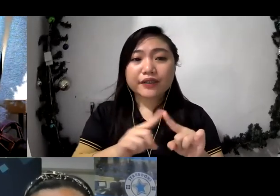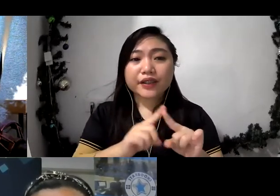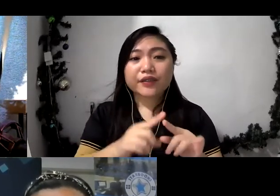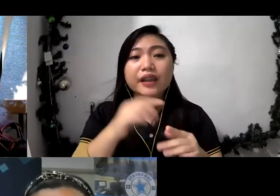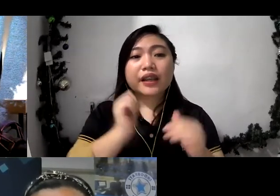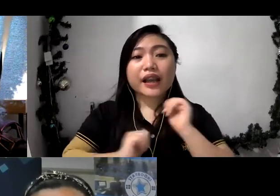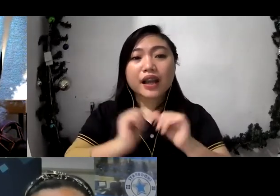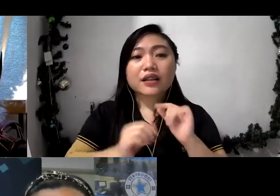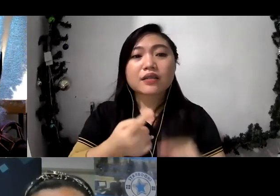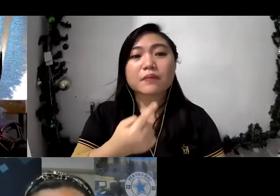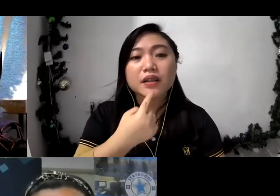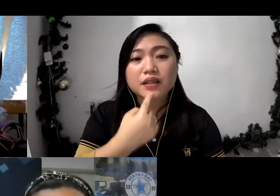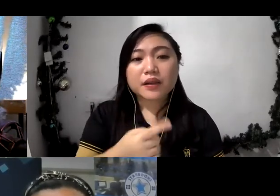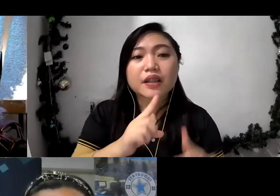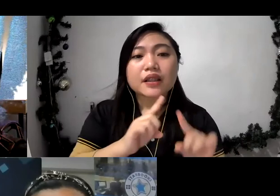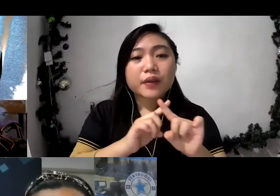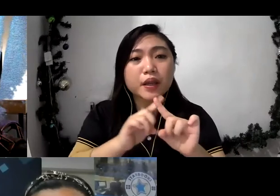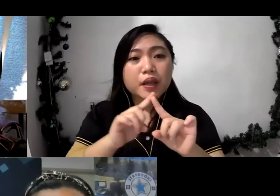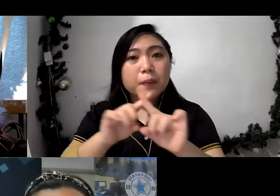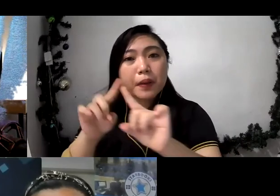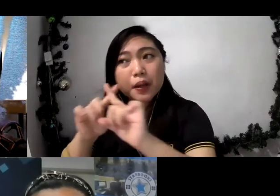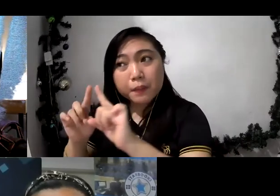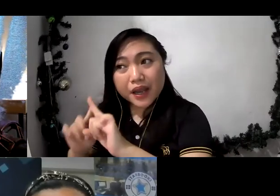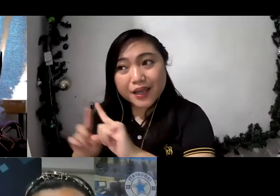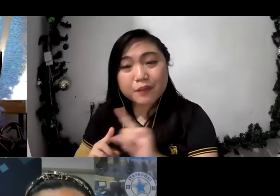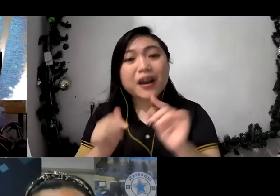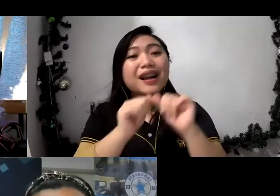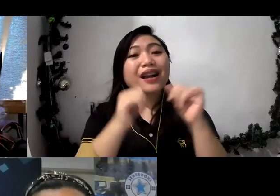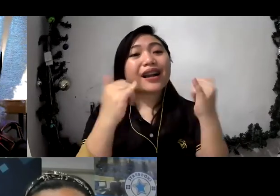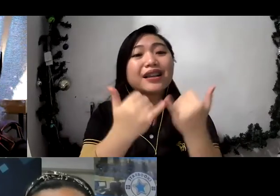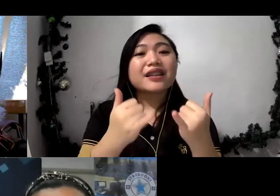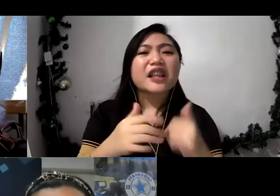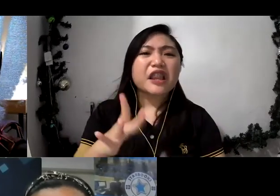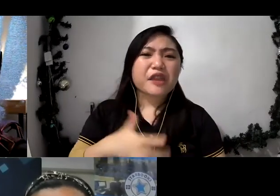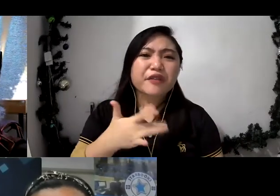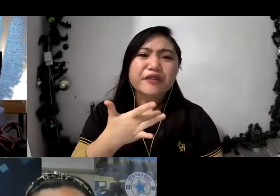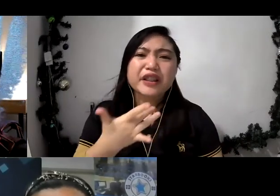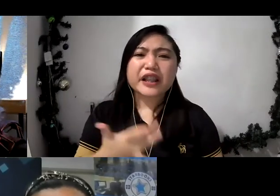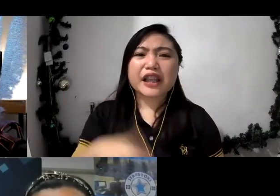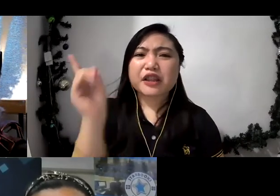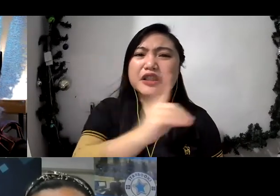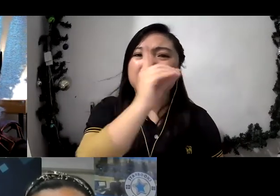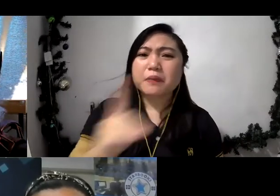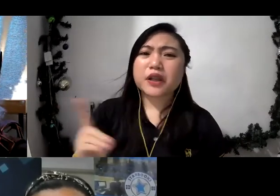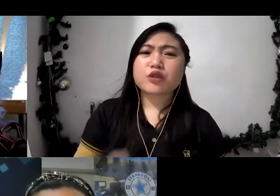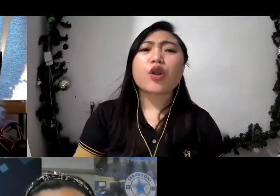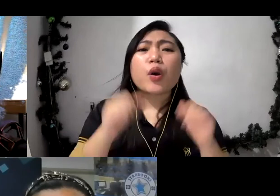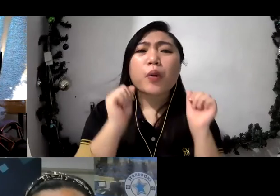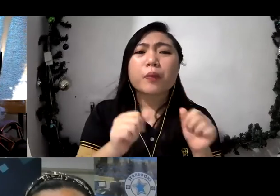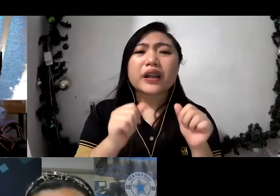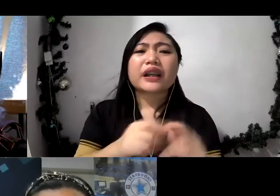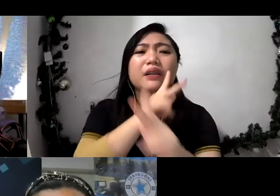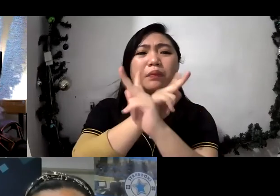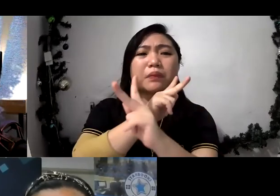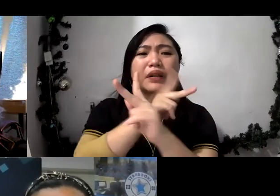mga naiiwan ng sektor, no, na dahil nagkakaranas ng diskriminasyon ay may mga batas tayo na pwedeng magproteksyon sa